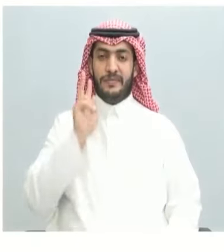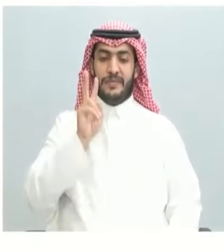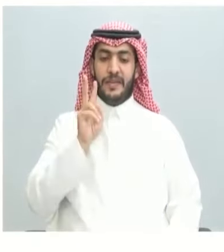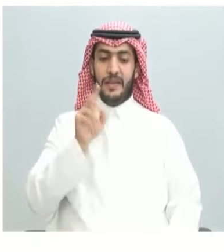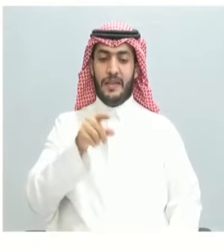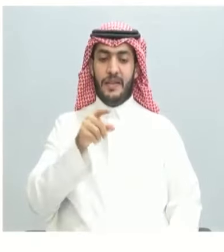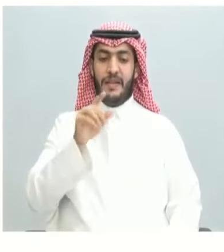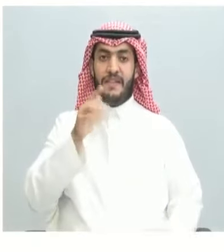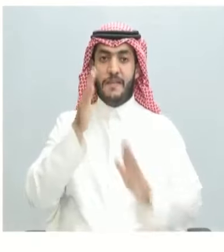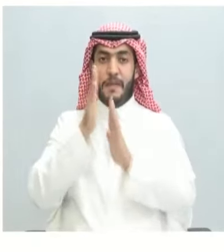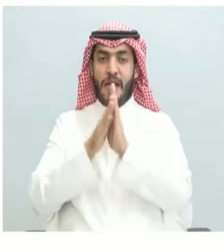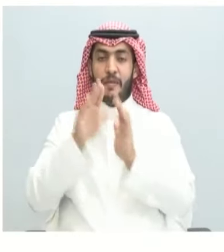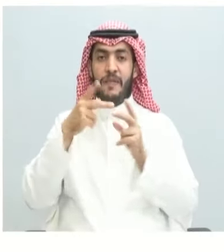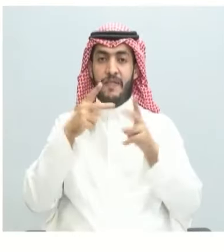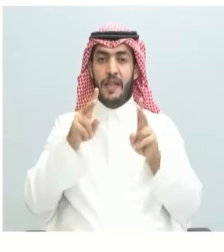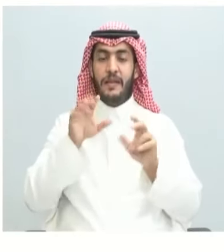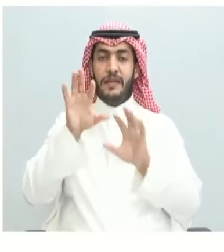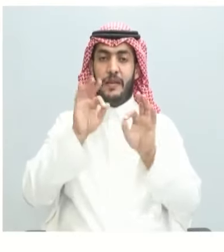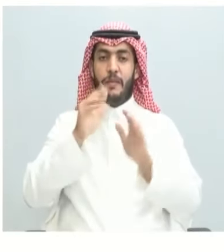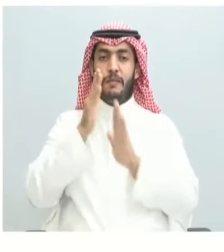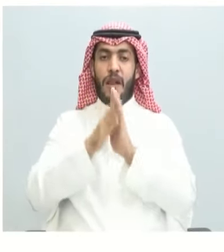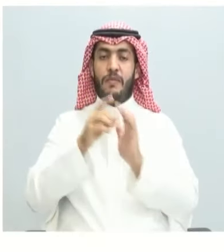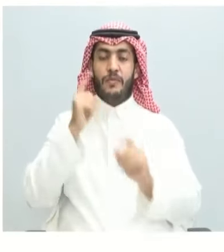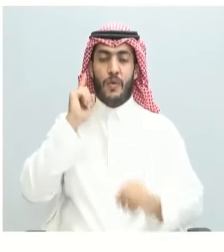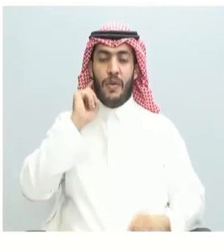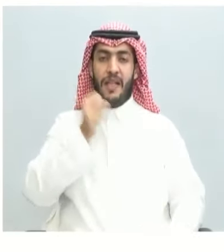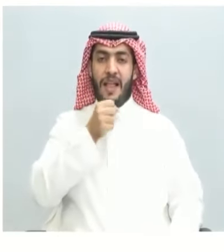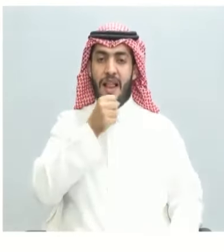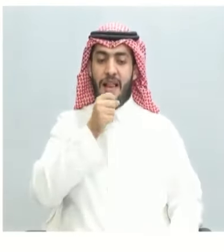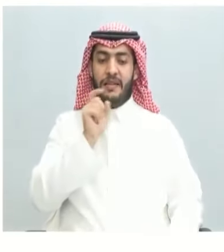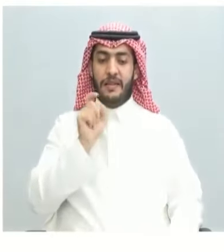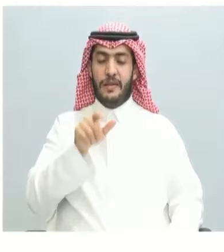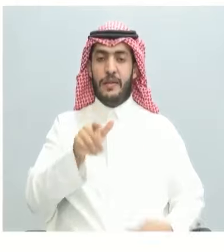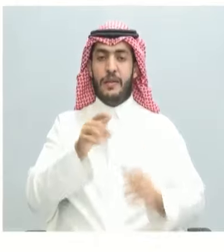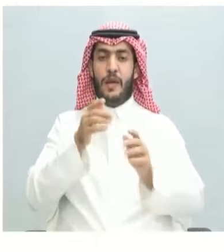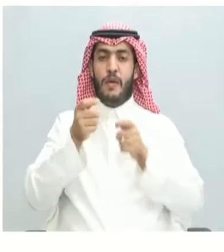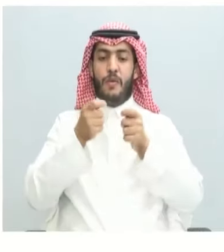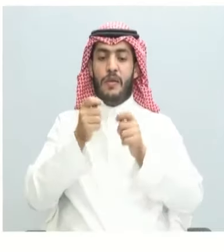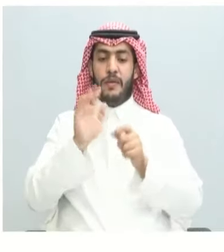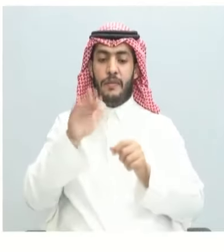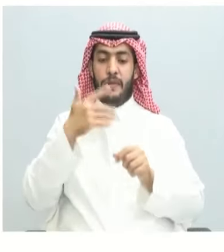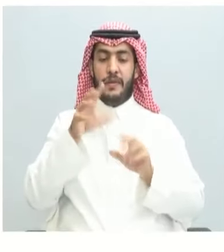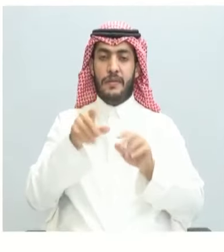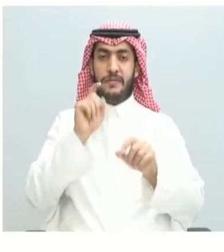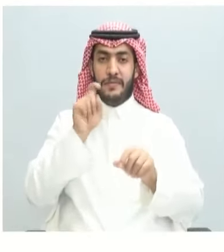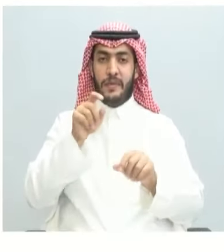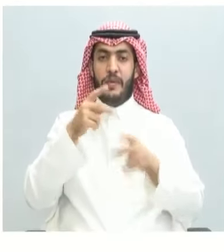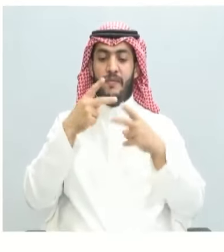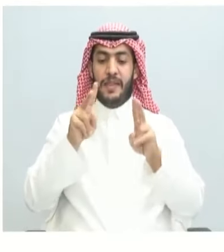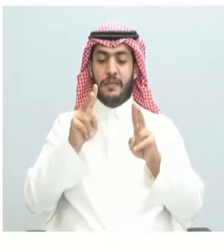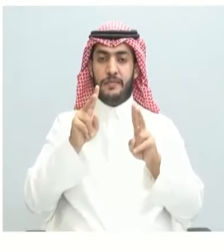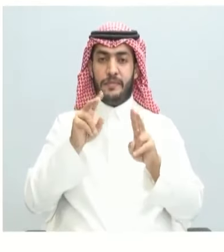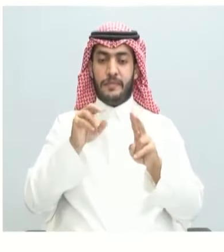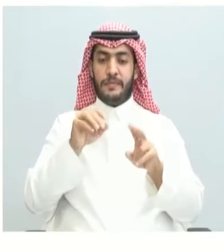فايل بعدها اوبن وبعدها نقوم باختيار الملف الصوتي الموجود في الجهاز وبعدها نقوم بالضغط على اوبن